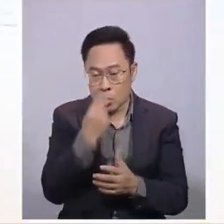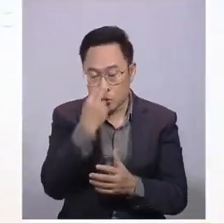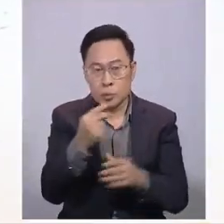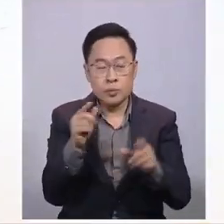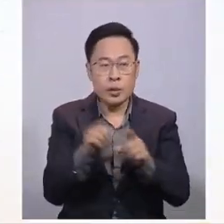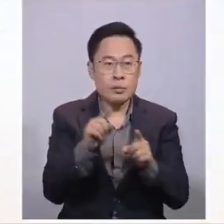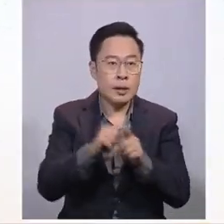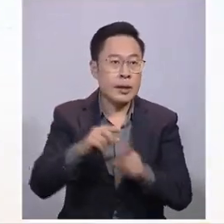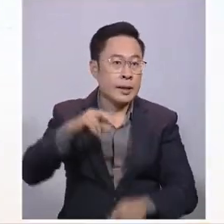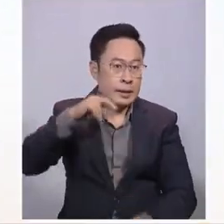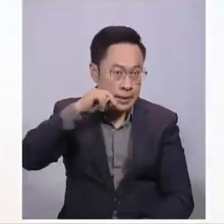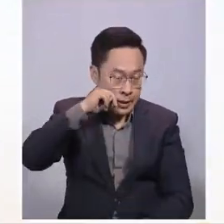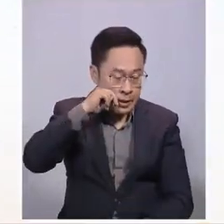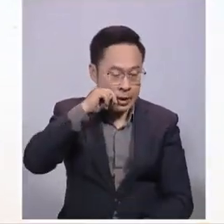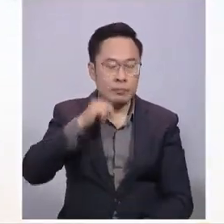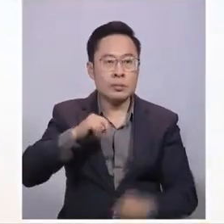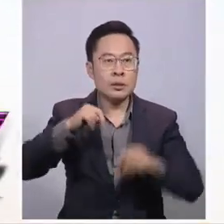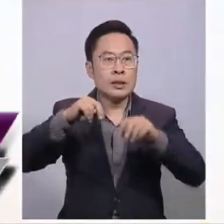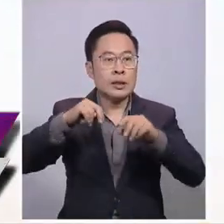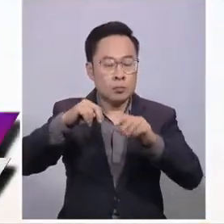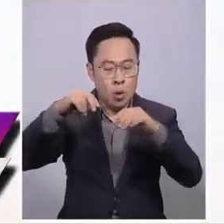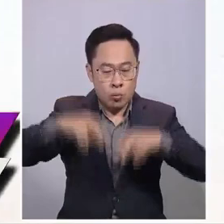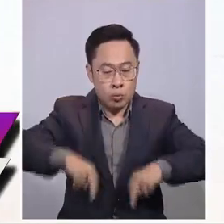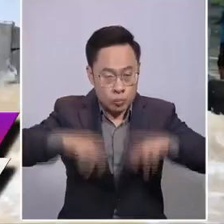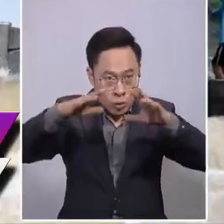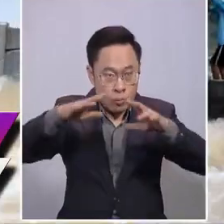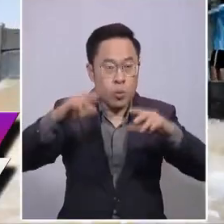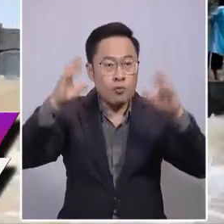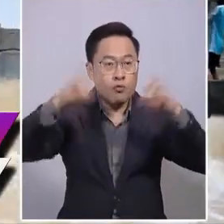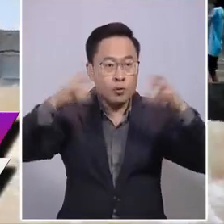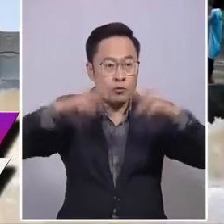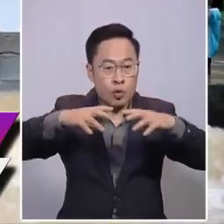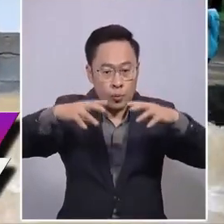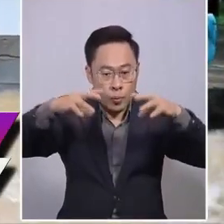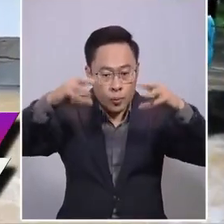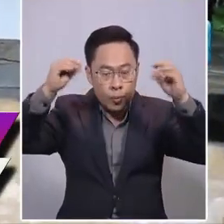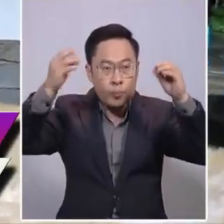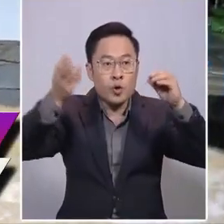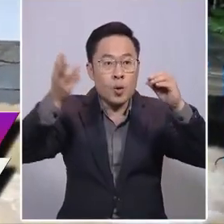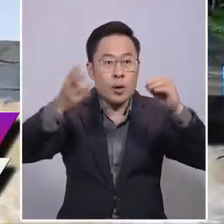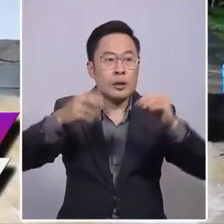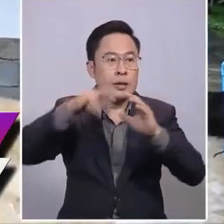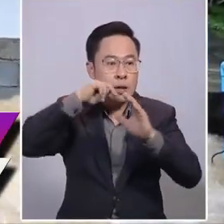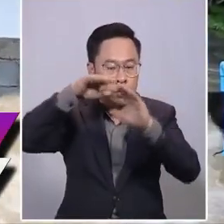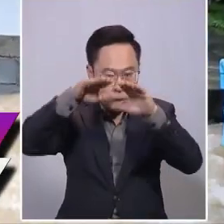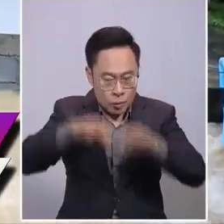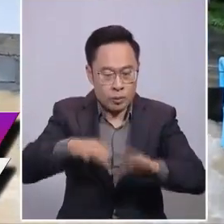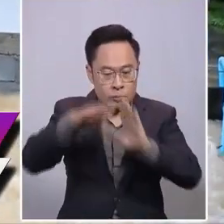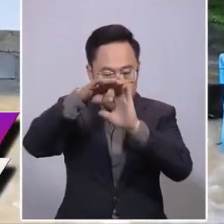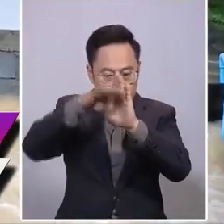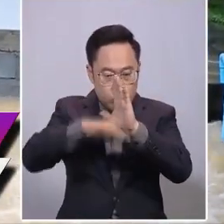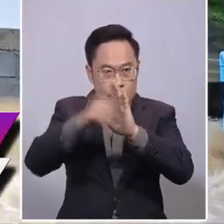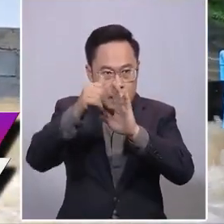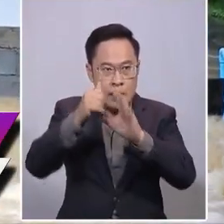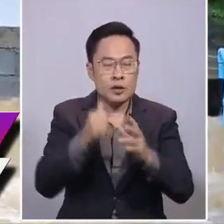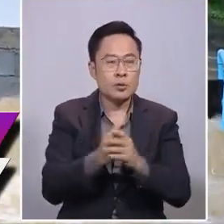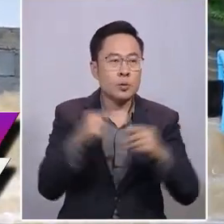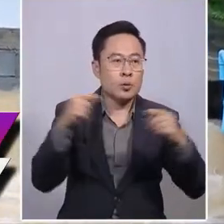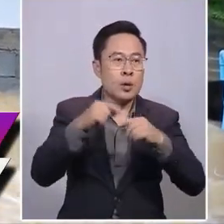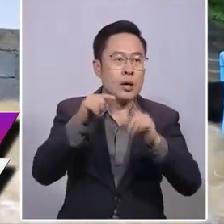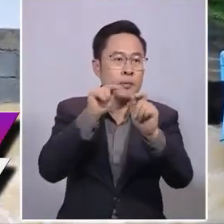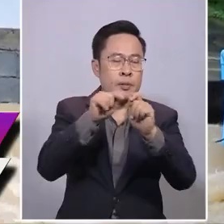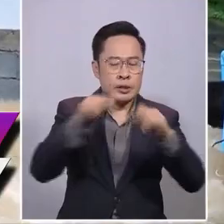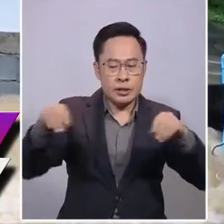น้ำเริ่มที่จะคลี่คลายนะครับหลังจากที่ฝนเนี่ยตกลงมาน้อยลงโดยเฉพาะที่บริเวณอำเภอที่อยู่ติดกับแนวเทือกเขาบรรทัดต